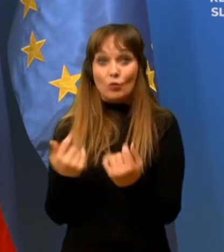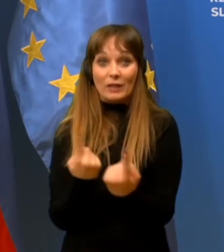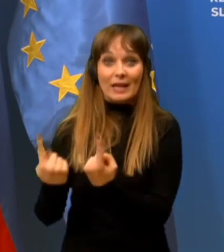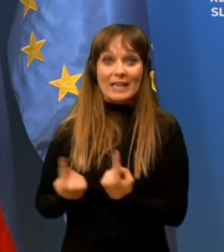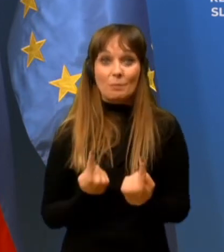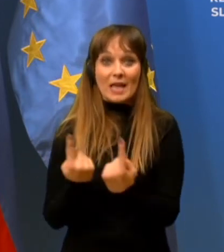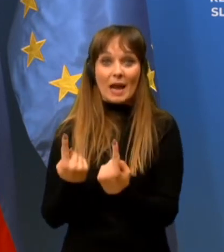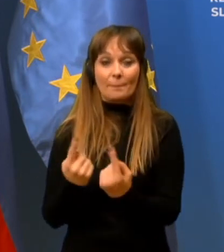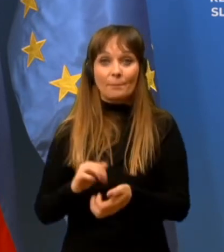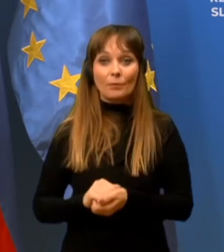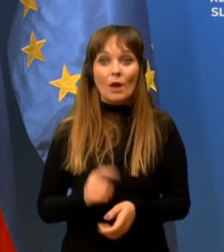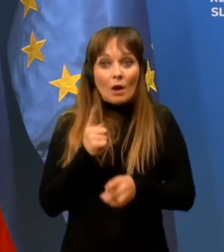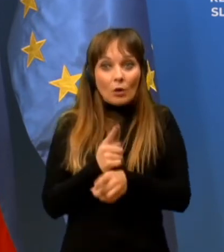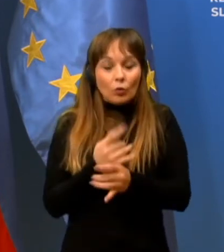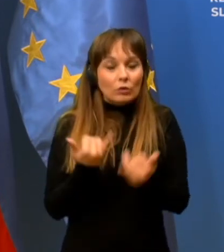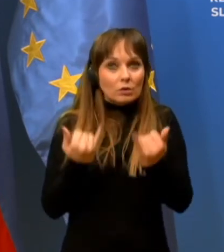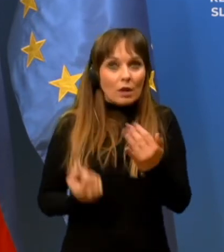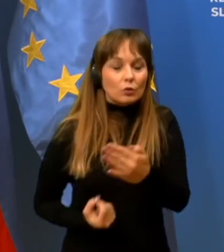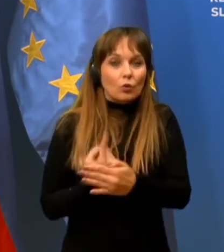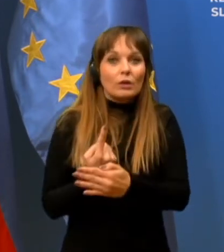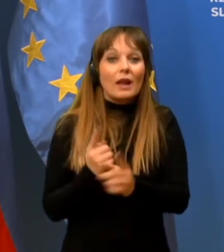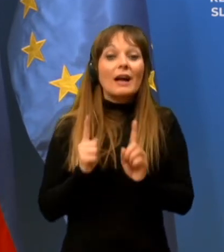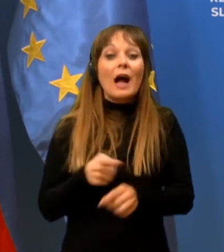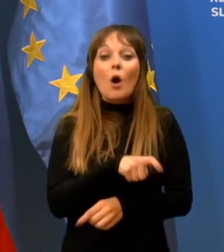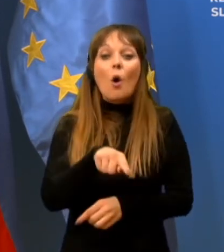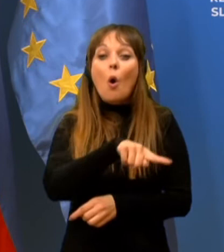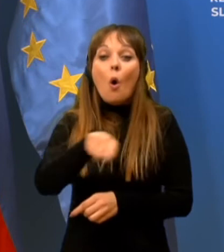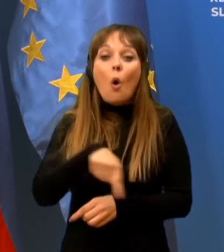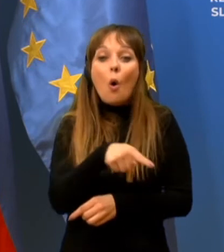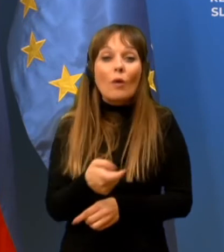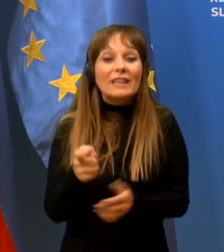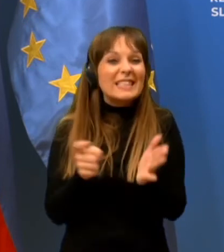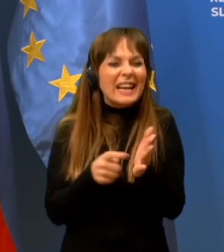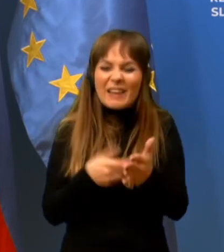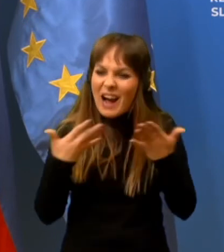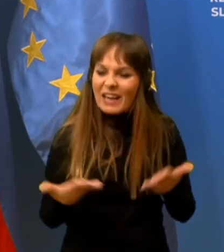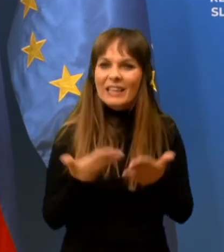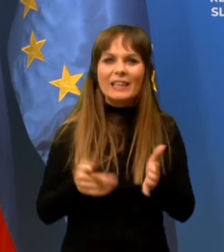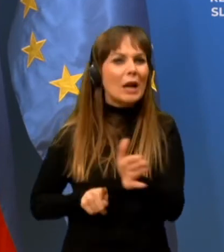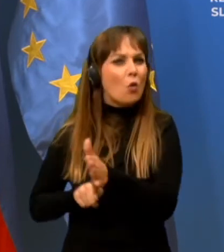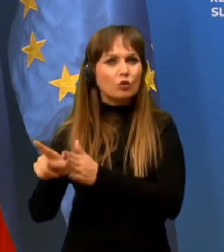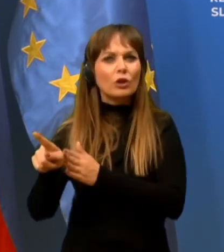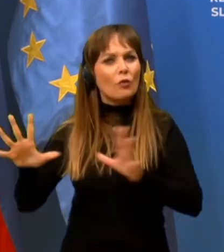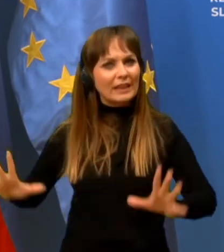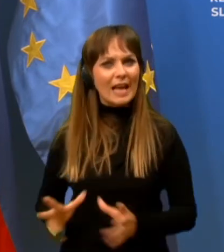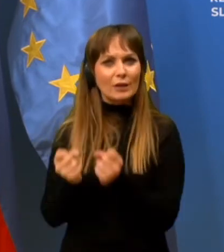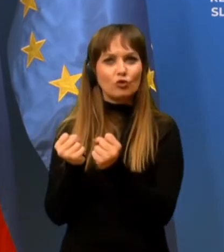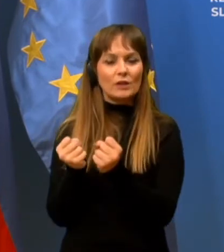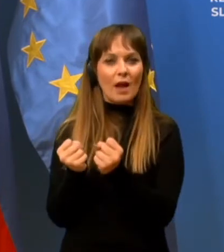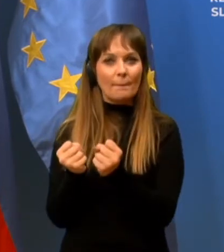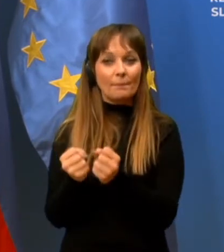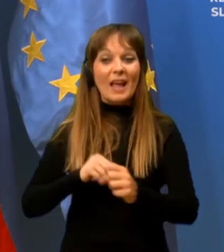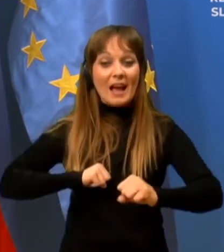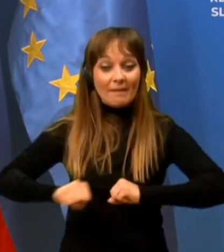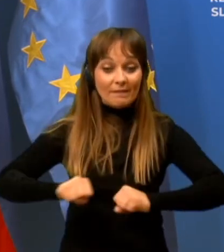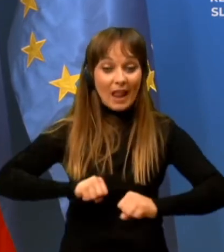razmere. Prišli smo do točke, ki od nas zahteva hitre in predvsem učinkovite rešitve.